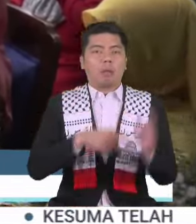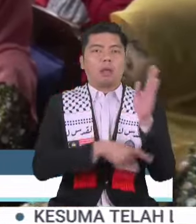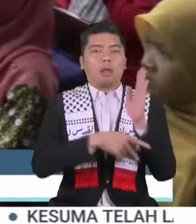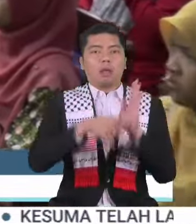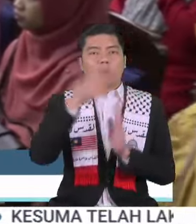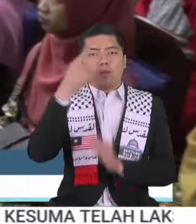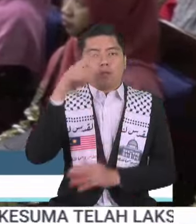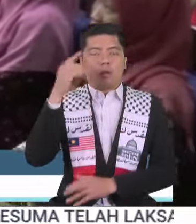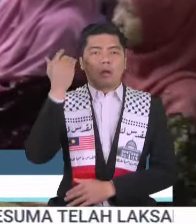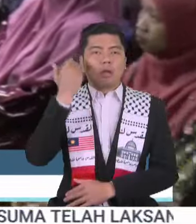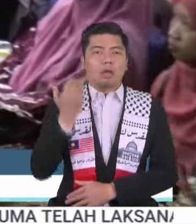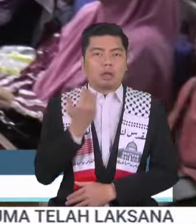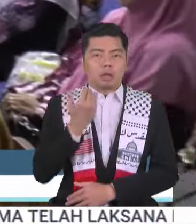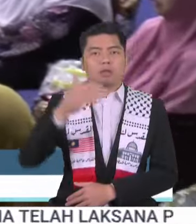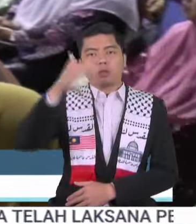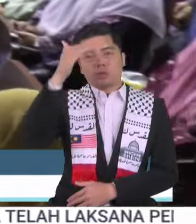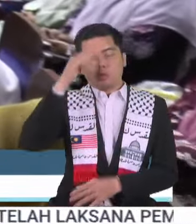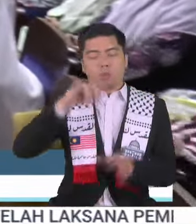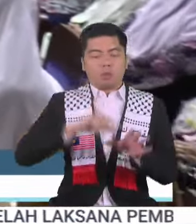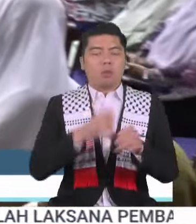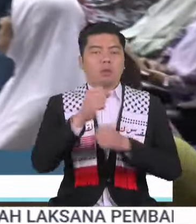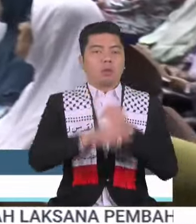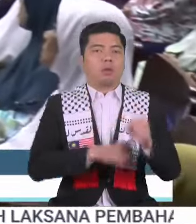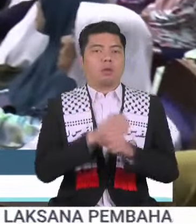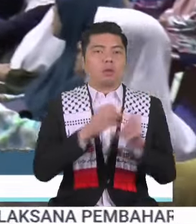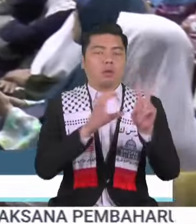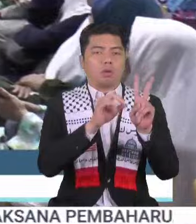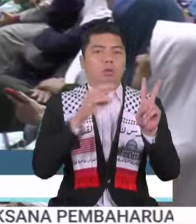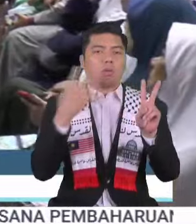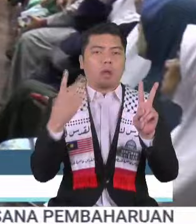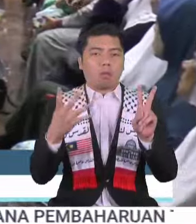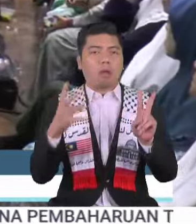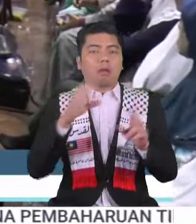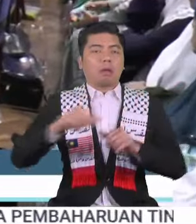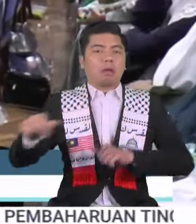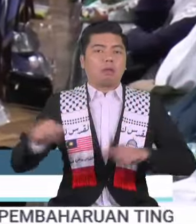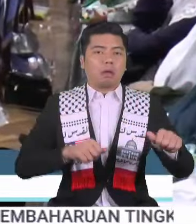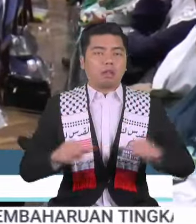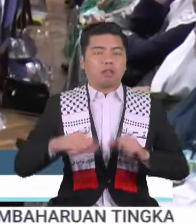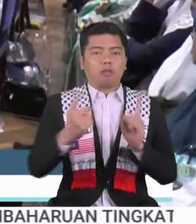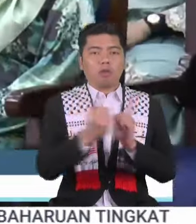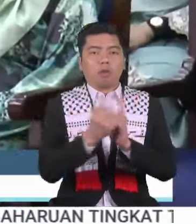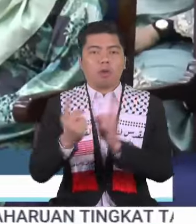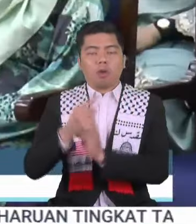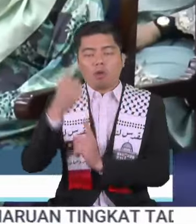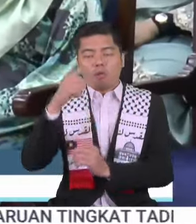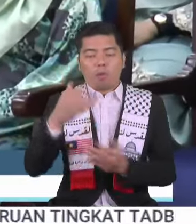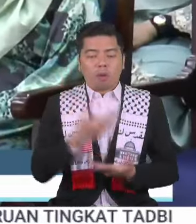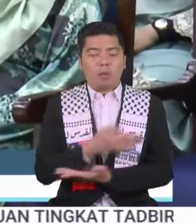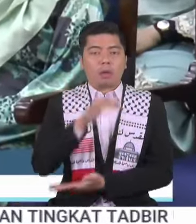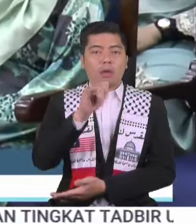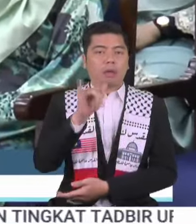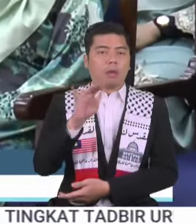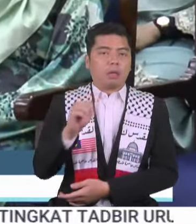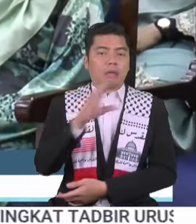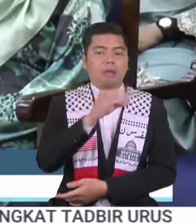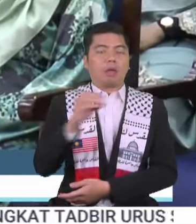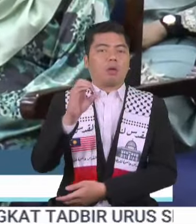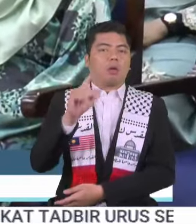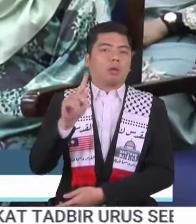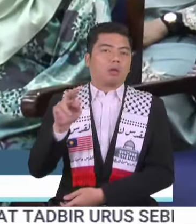jabatan kehakiman Syariah Johor sejak 2014 Selain aktif menyantuni golongan anak yatim dan orang kurang